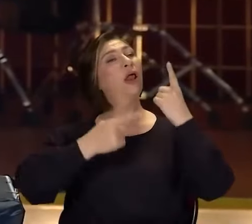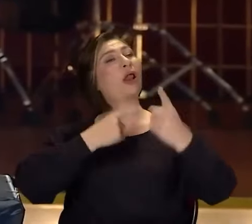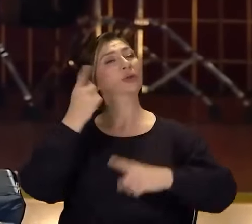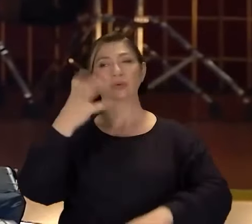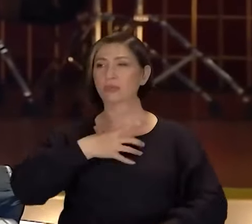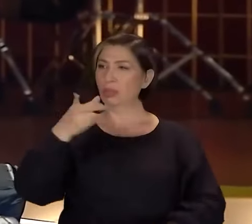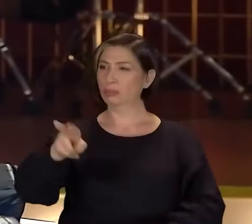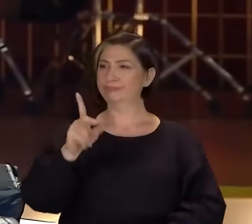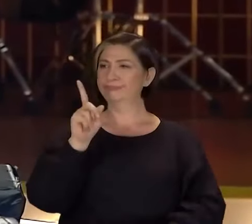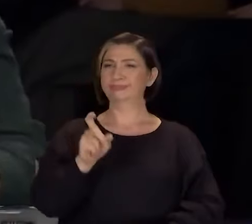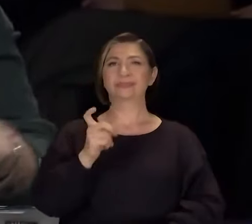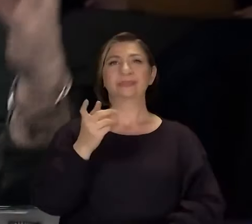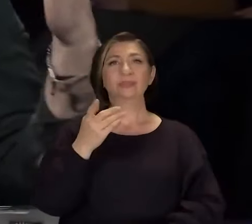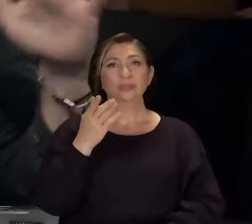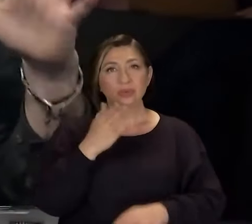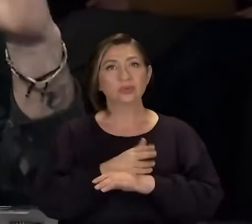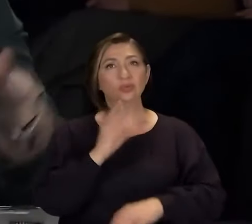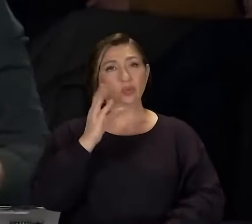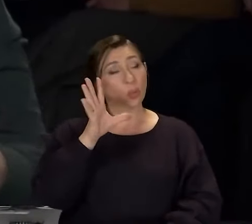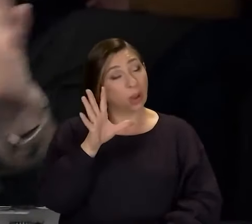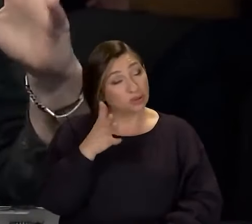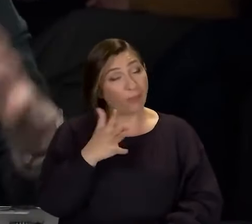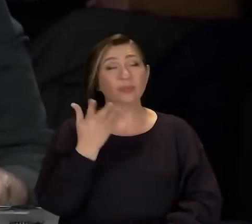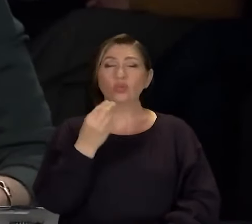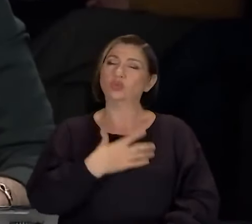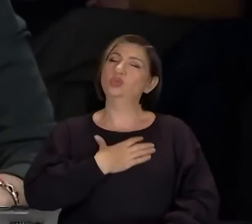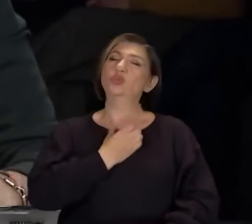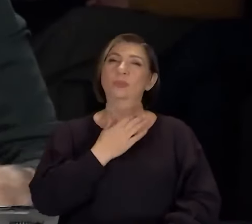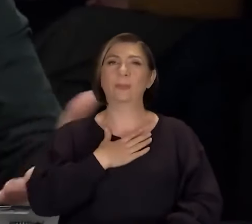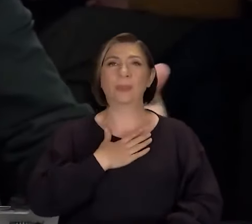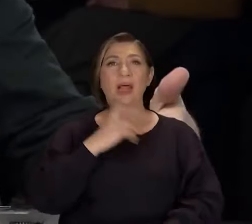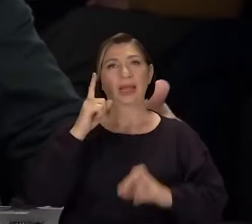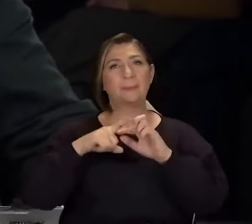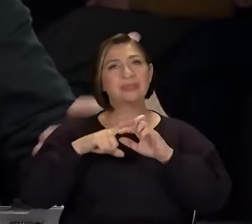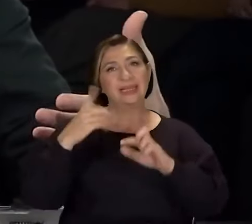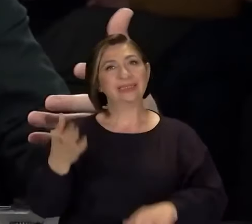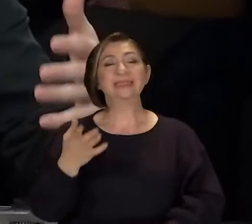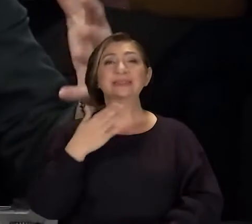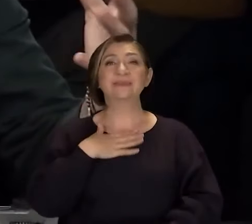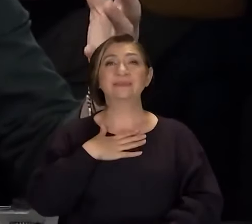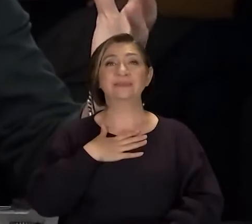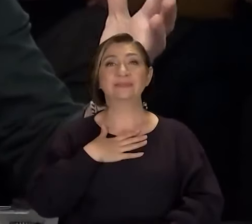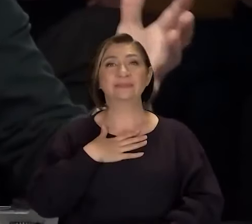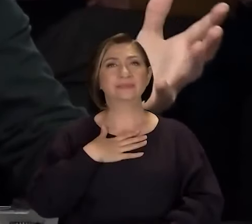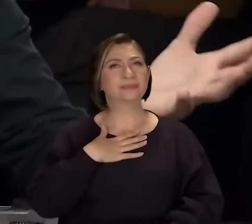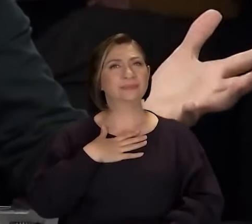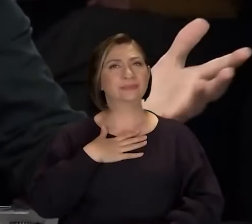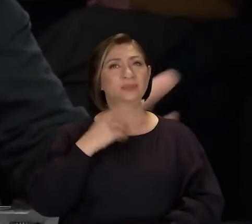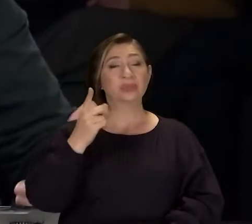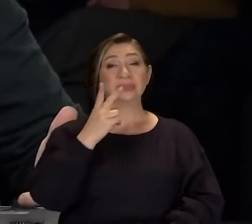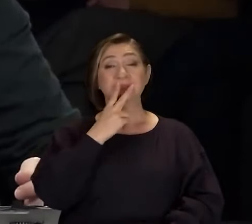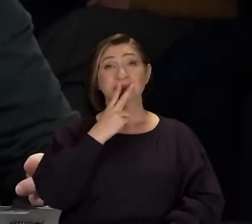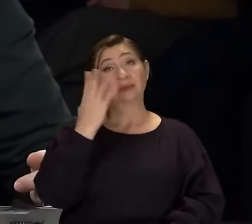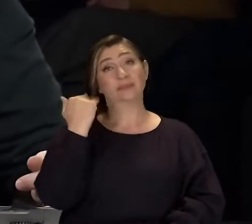sonra. Bana, ya bana çok acayiptir gerçekten. Çok da üzüldüğüm bir durumdu. Allah rahmet hani, eylesin. Bana o zamanlar